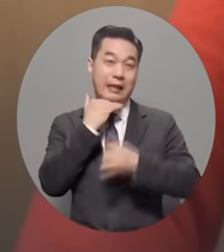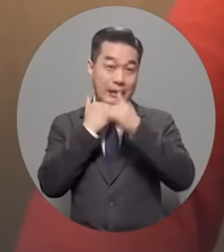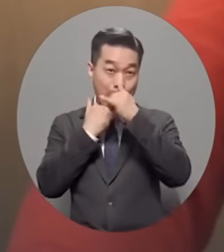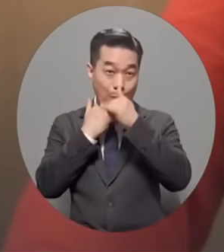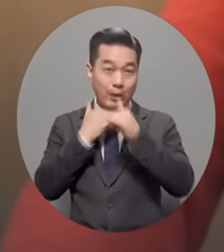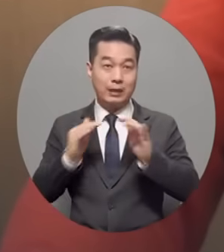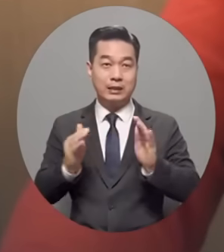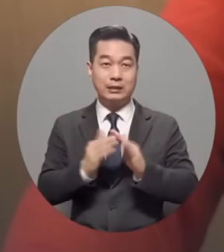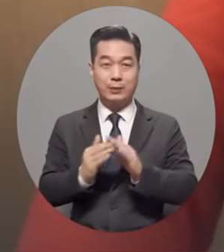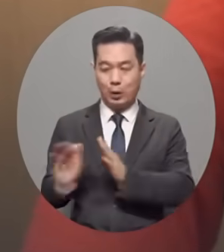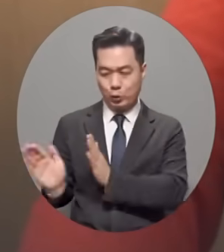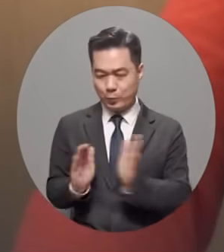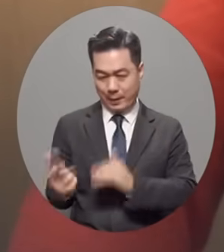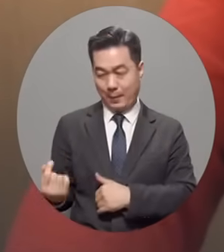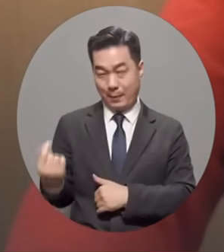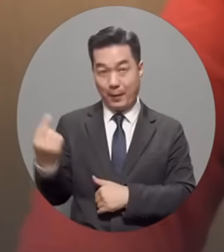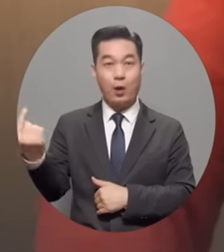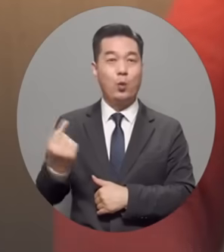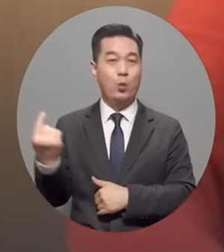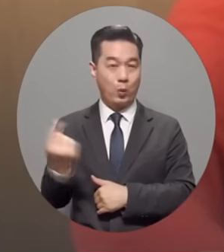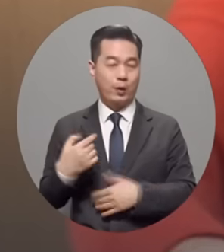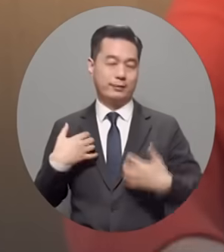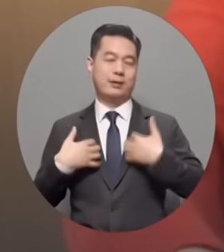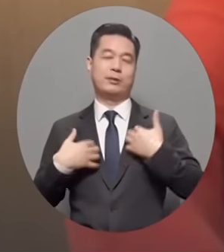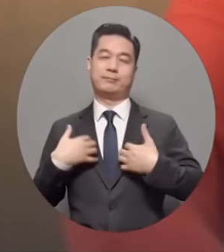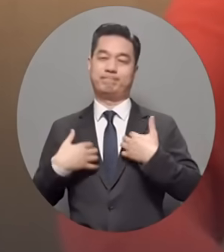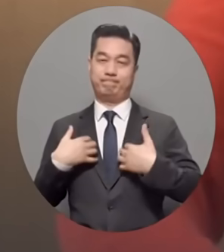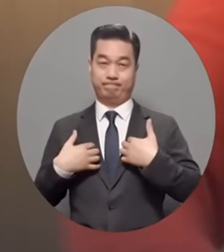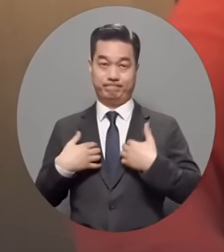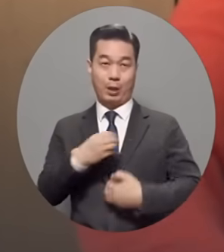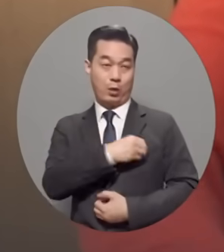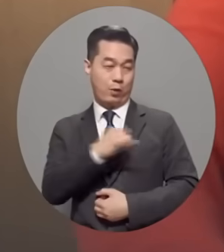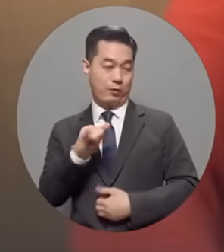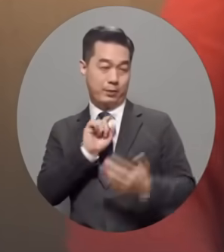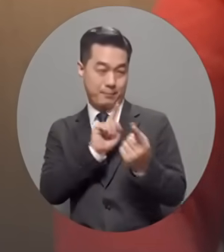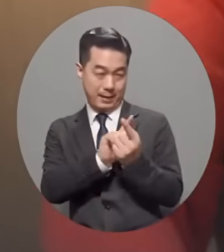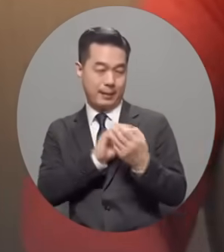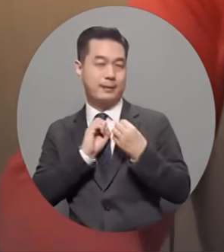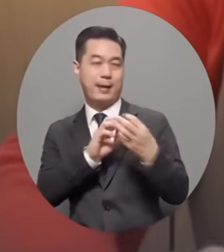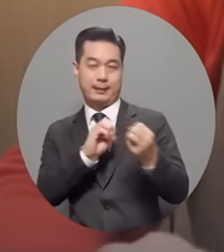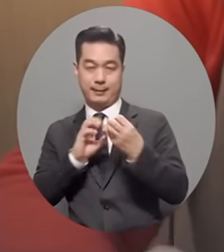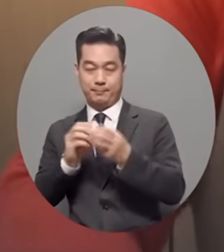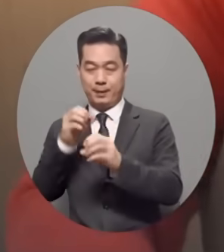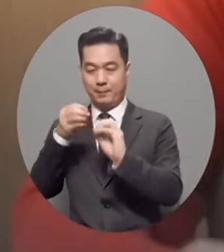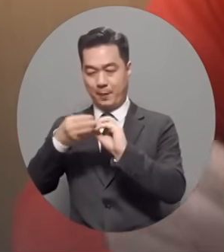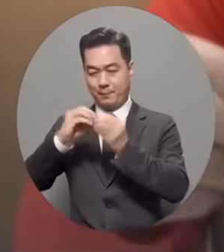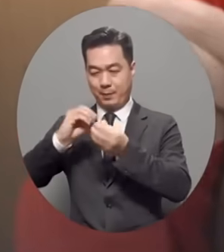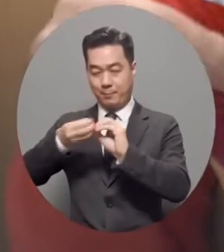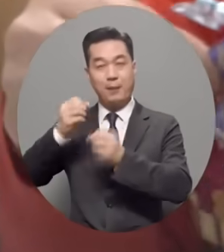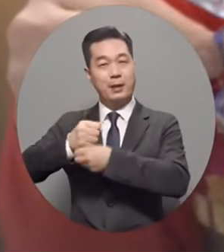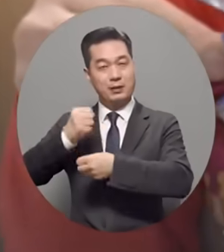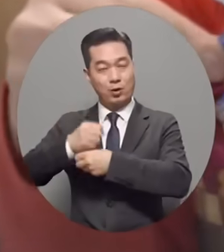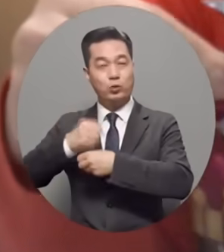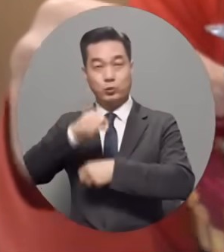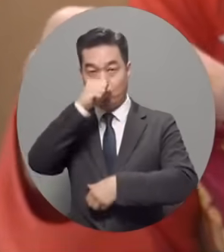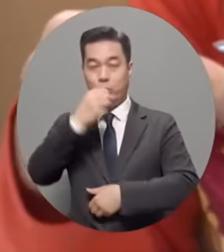신바람이 나서 집에서 준비하고 이렇게 오는 것도 재미있고 회원님들 만나서 얘기하고 만드는 것도 자체가 재미있고